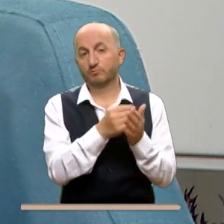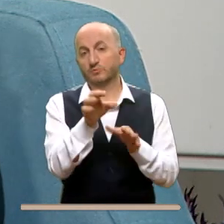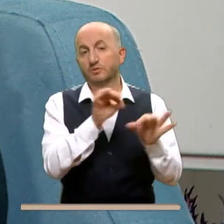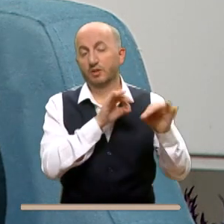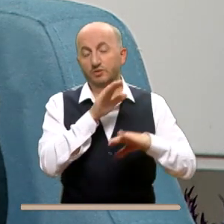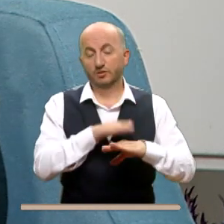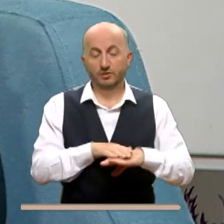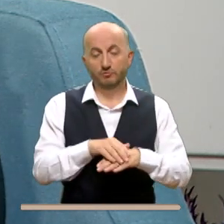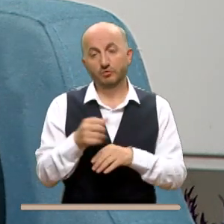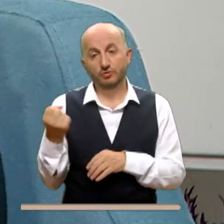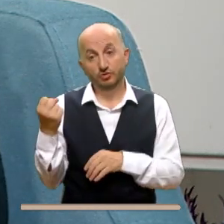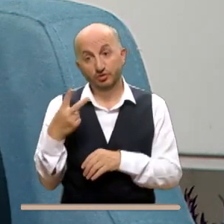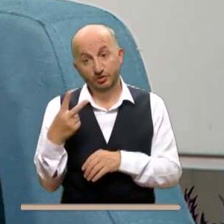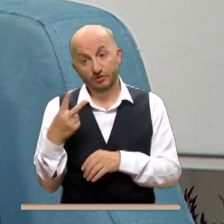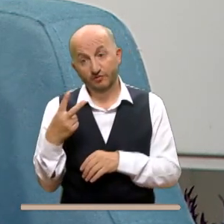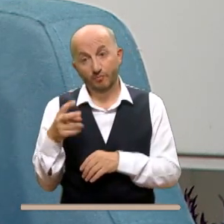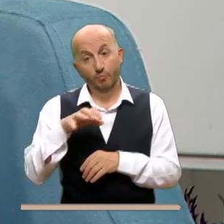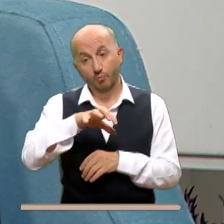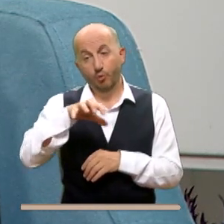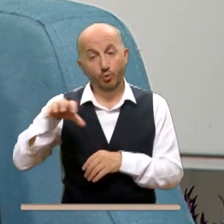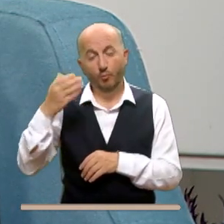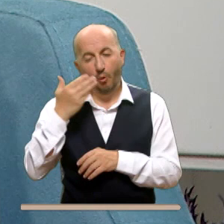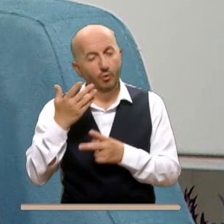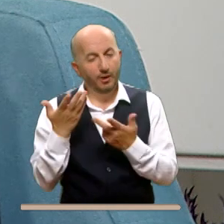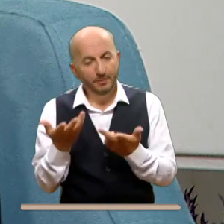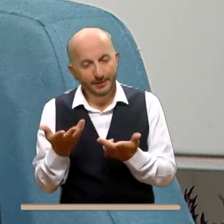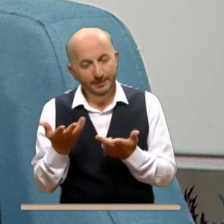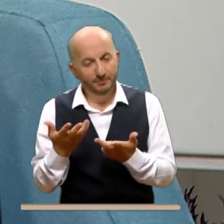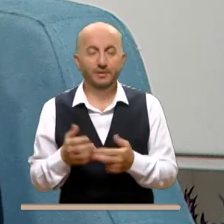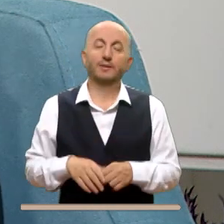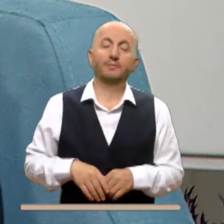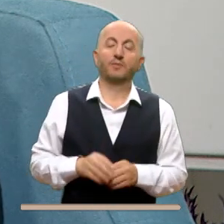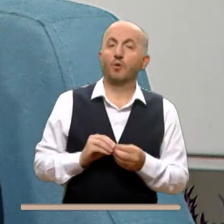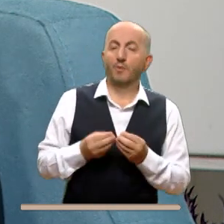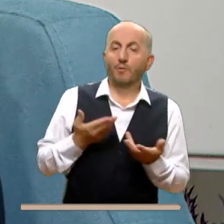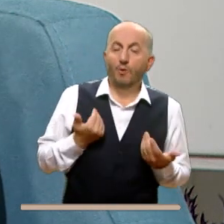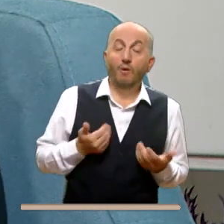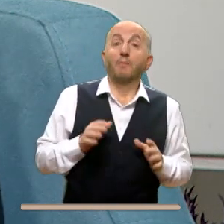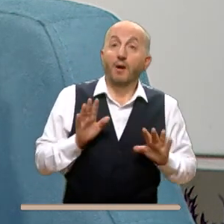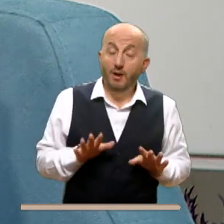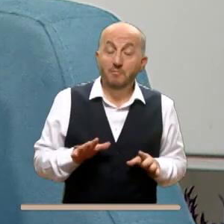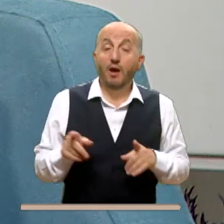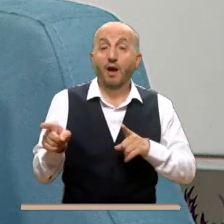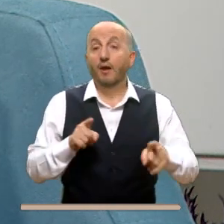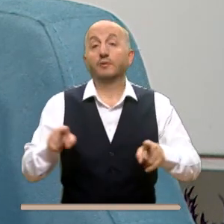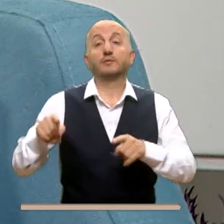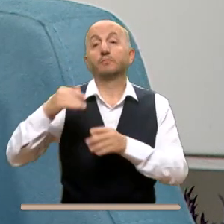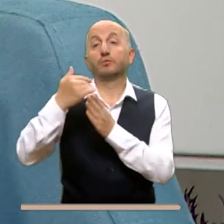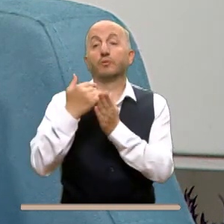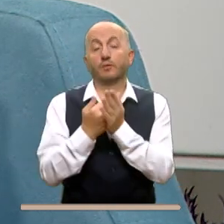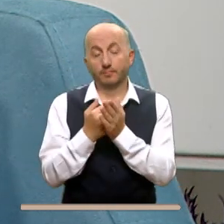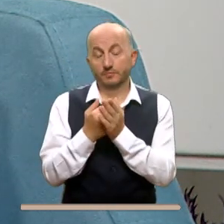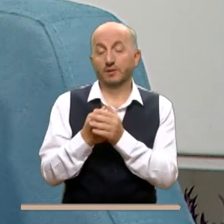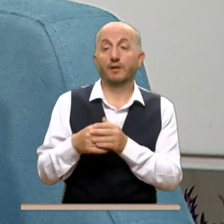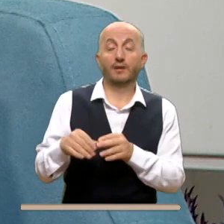çift anadal yapabilir miyim? Yapabilirsin. Bunda teorik olarak bir sıkıntı yok. Ama hangi programda çift anadal